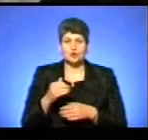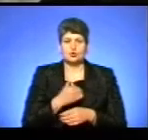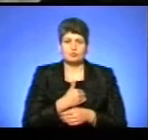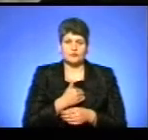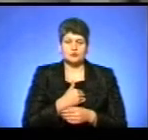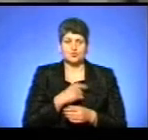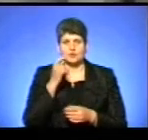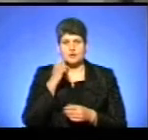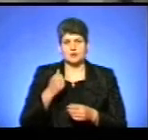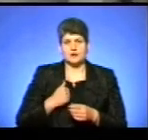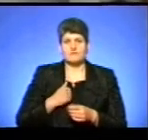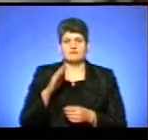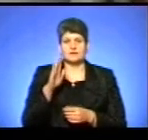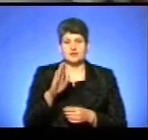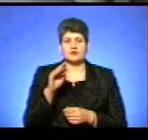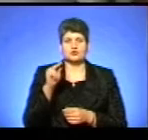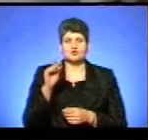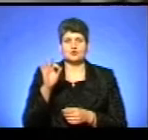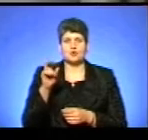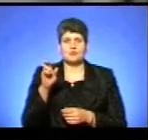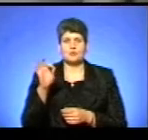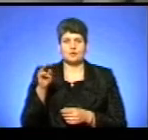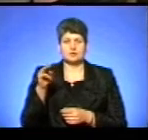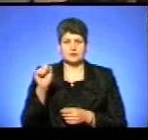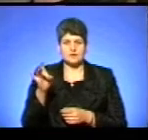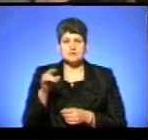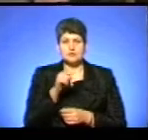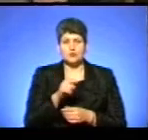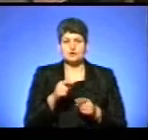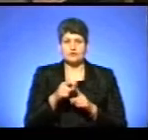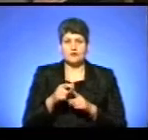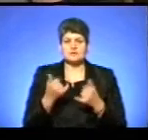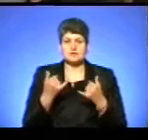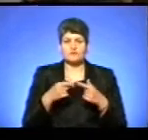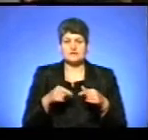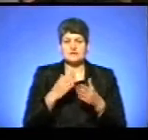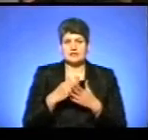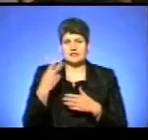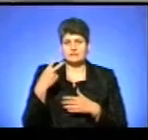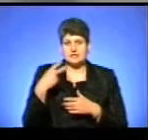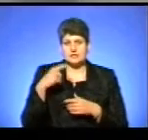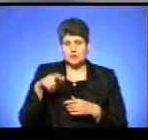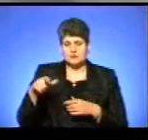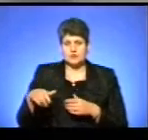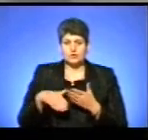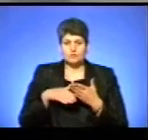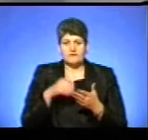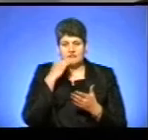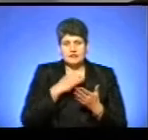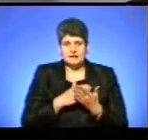добровольчої української армії Валерій Чоботар. За його словами, зараз в організації є 20 осіб. Вони допомагають ветеранам АТО